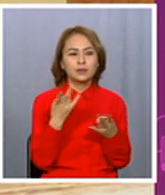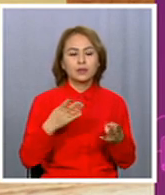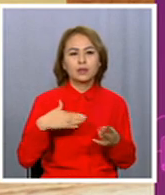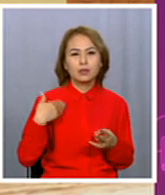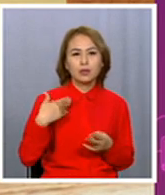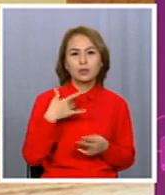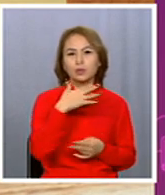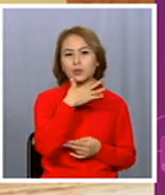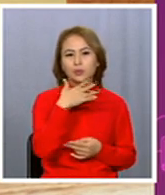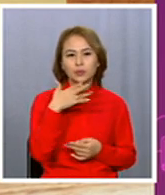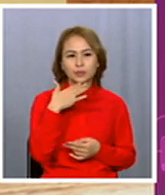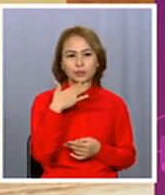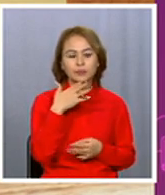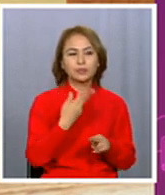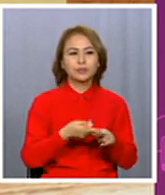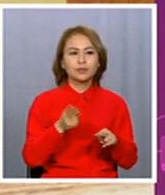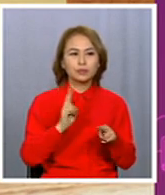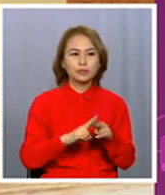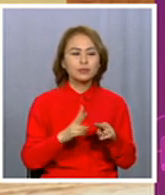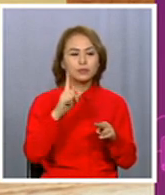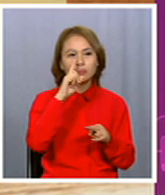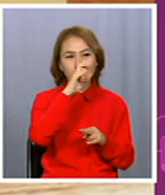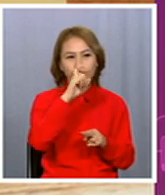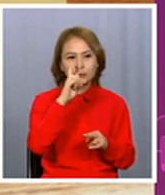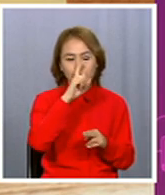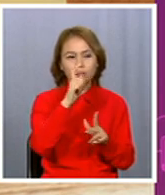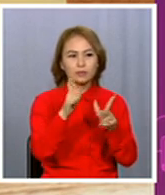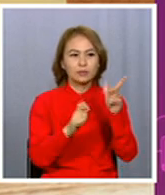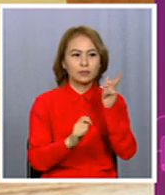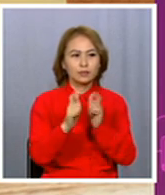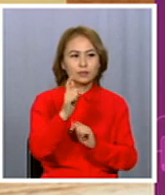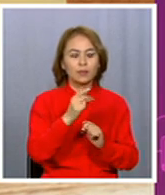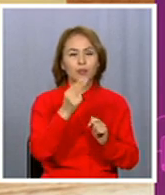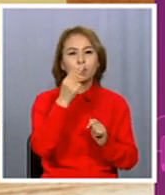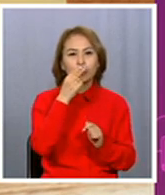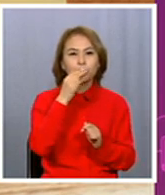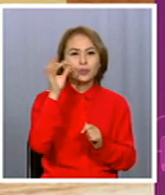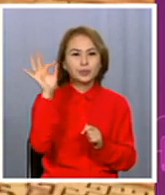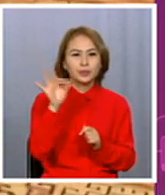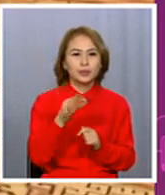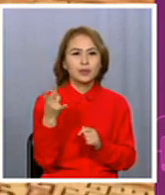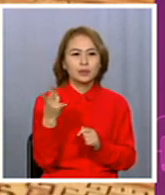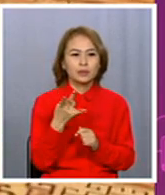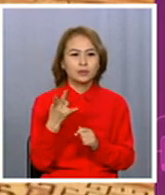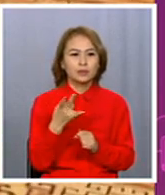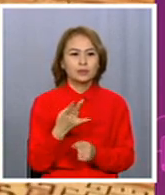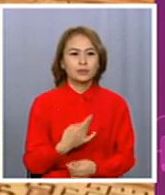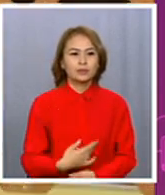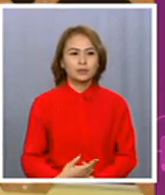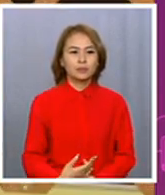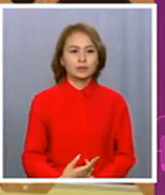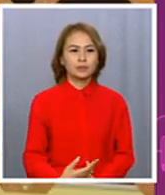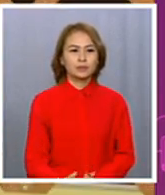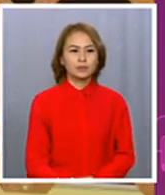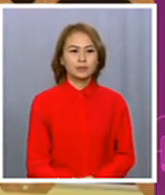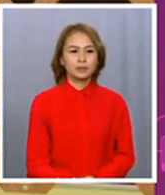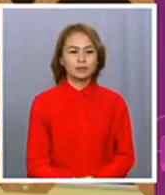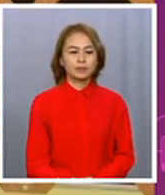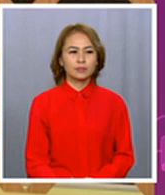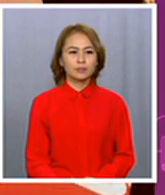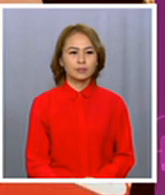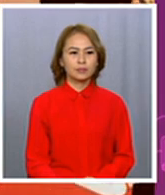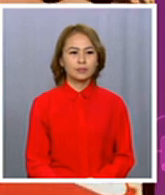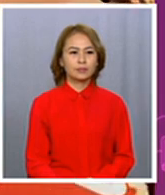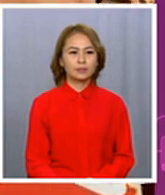мол. Сондықтан айранды да, сүтті де жиі-жиі ішіп тұру қажет. Солай ма, аше? Солай,